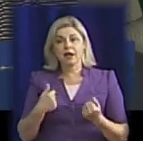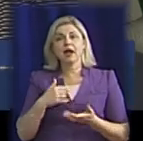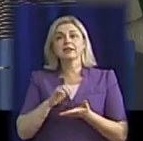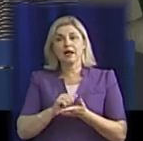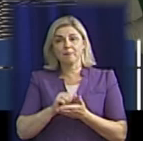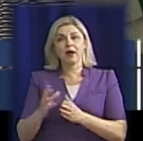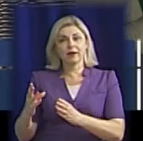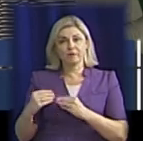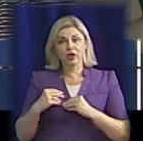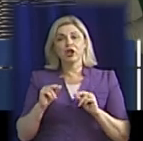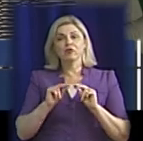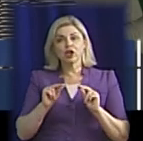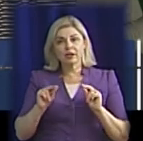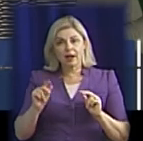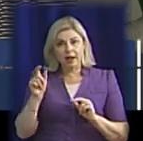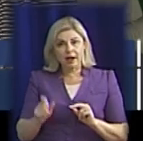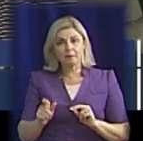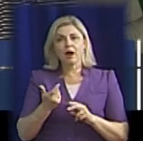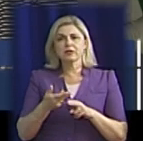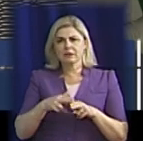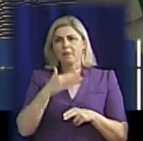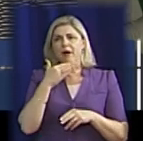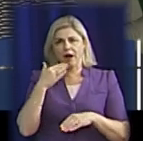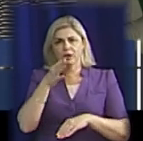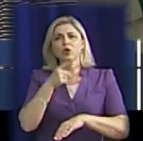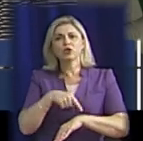вчителем, це багато часу